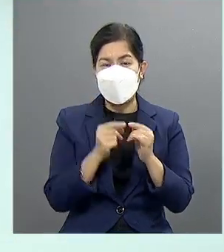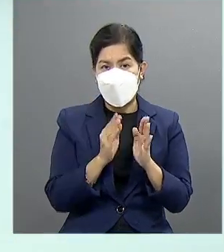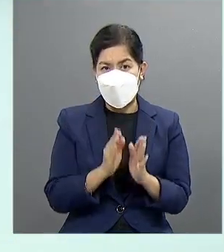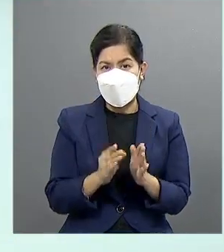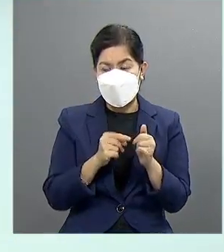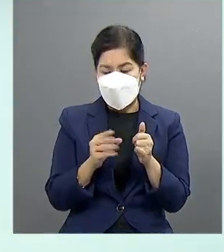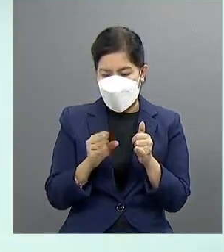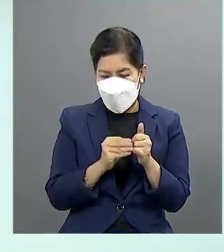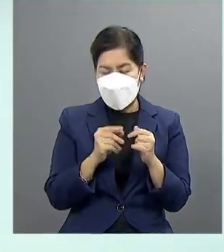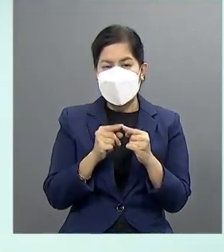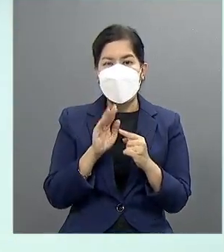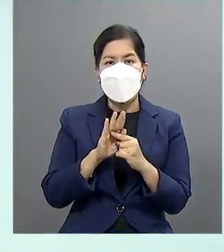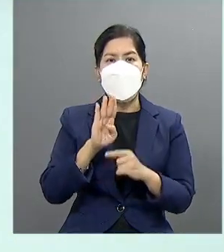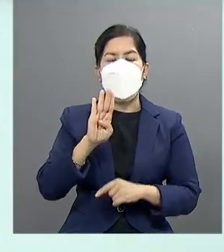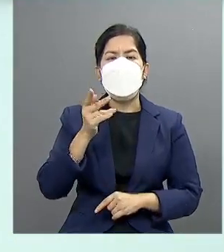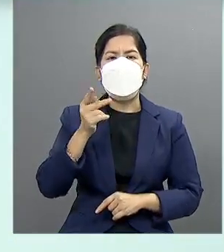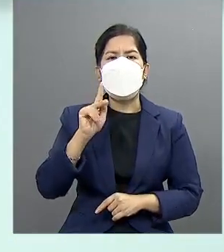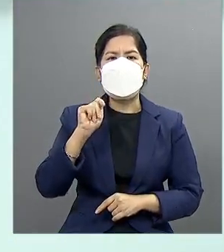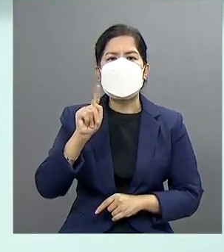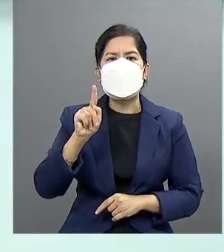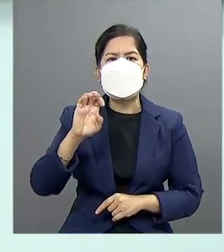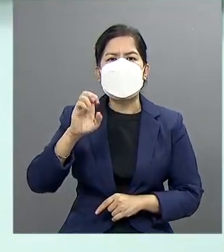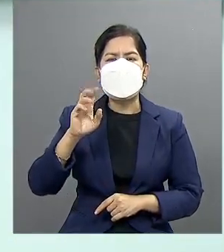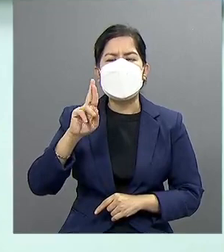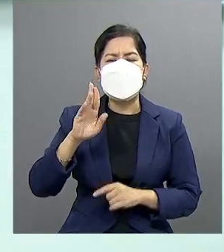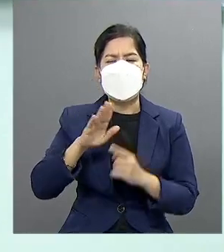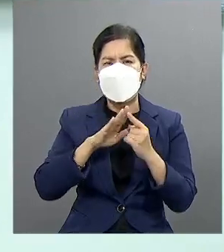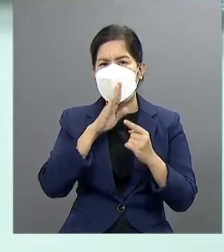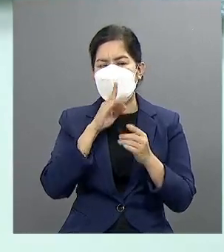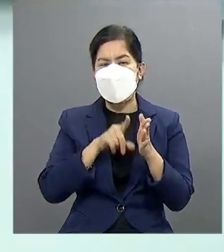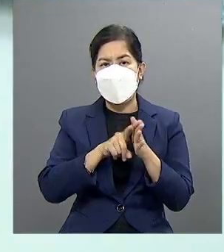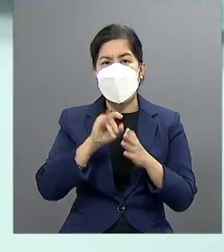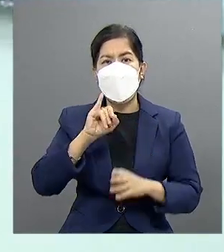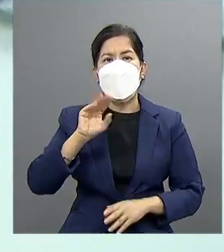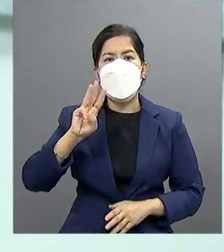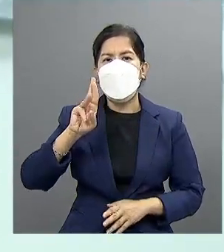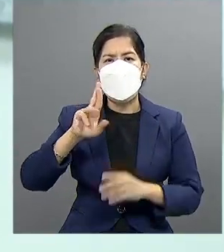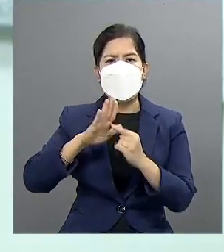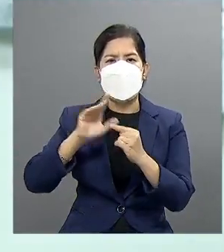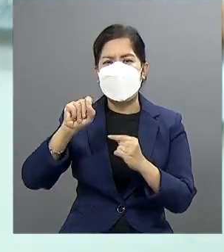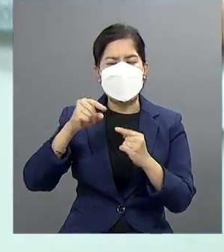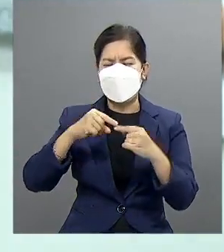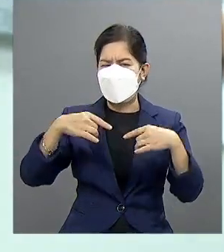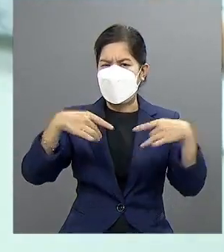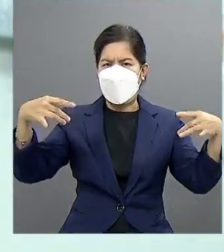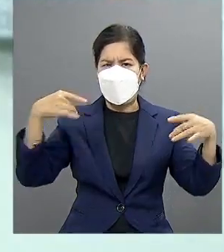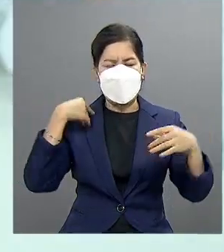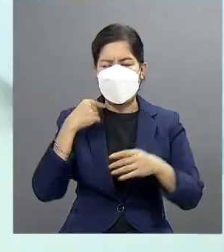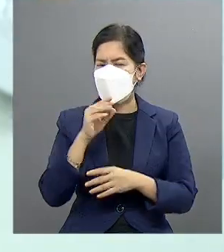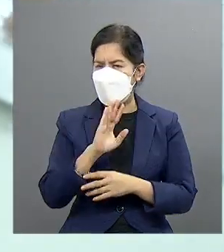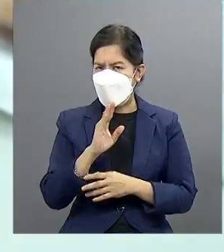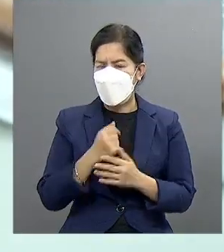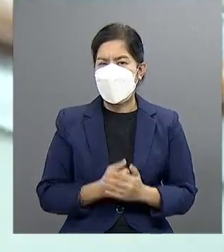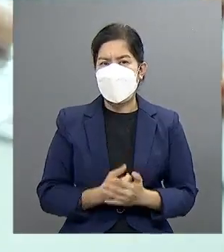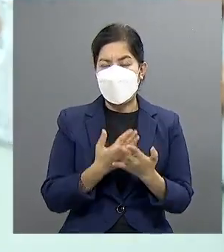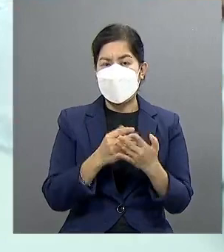ไข้หรือติดเชื้อไวรัสไม่ได้ช่วยเพราะฉะนั้นก็ไม่แนะนำให้ใช้ รักษาไม่ตรงจุดนะคะ ใช่ค่ะรักษาไม่ตรงจุดไม่แนะนำให้ใช้ยาป